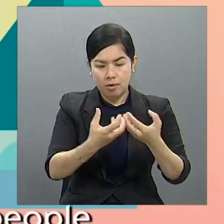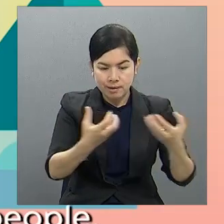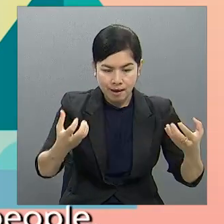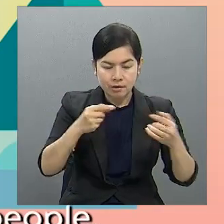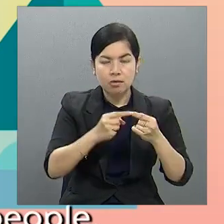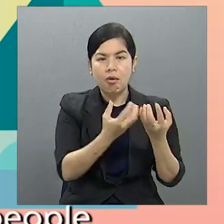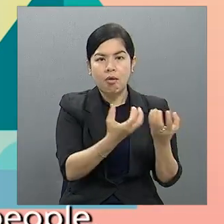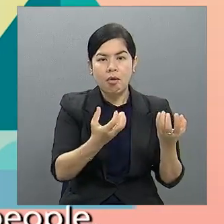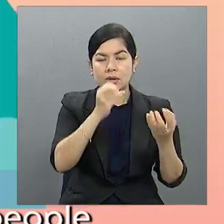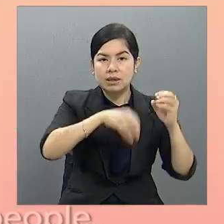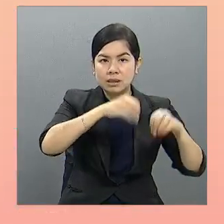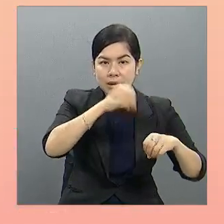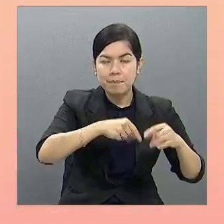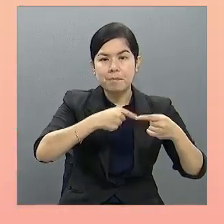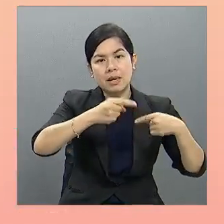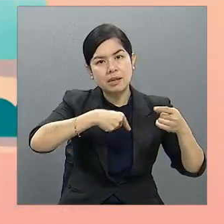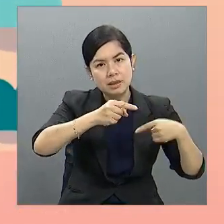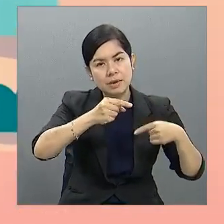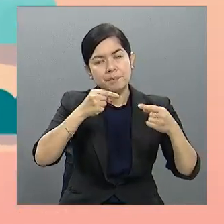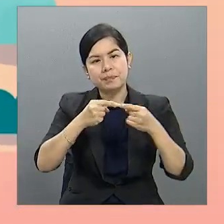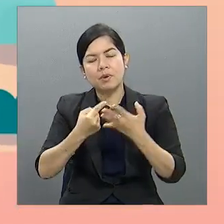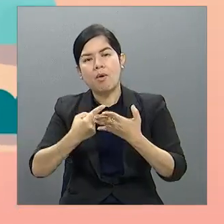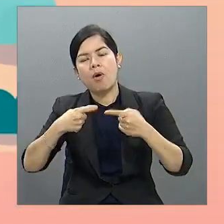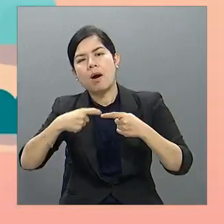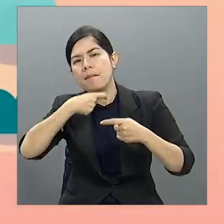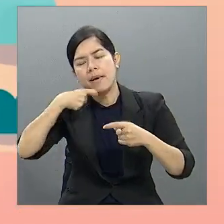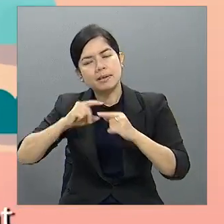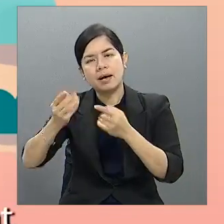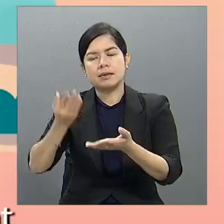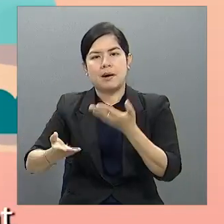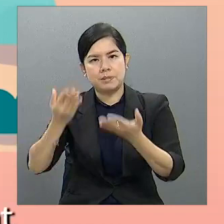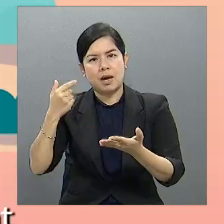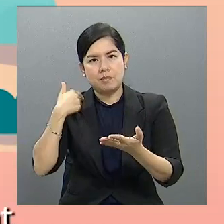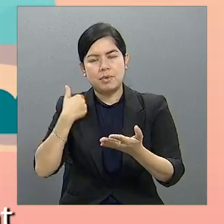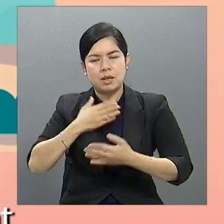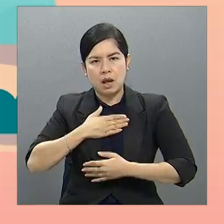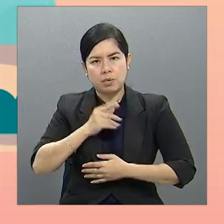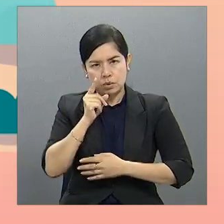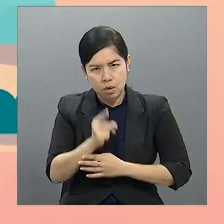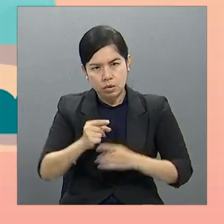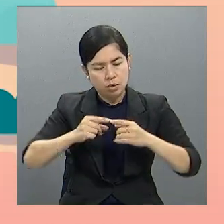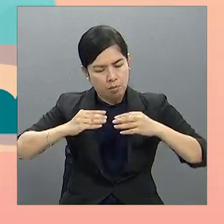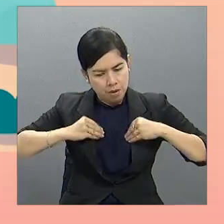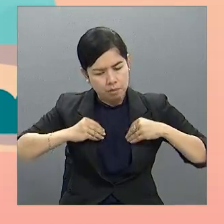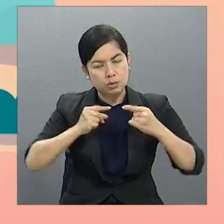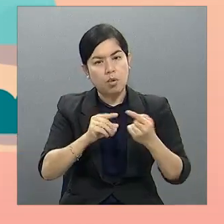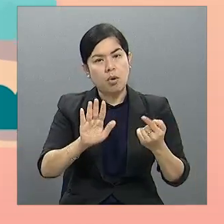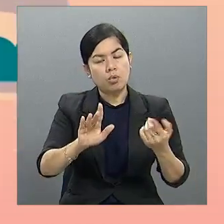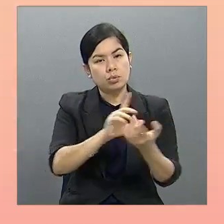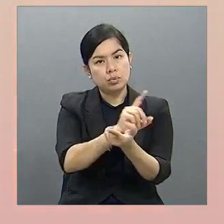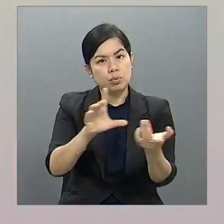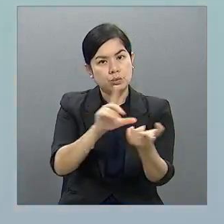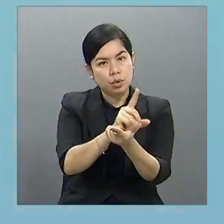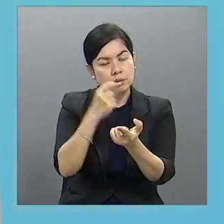ความเคารพวัฒนธรรมวิถีชีวิตของคนในชุมชนปฏิบัติตามระเบียบของแหล่งท่องเที่ยวสนับสนุนการท่องเที่ยวเชิงนิเวศส่งเส